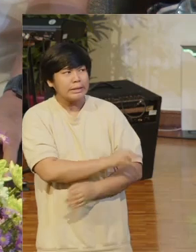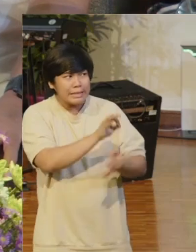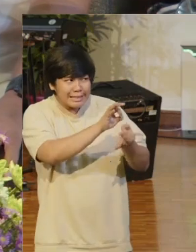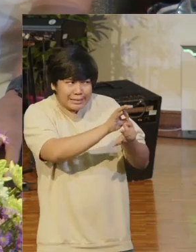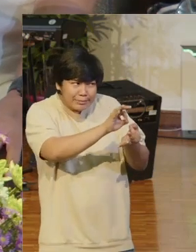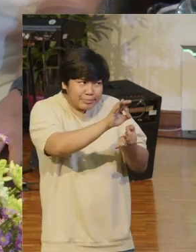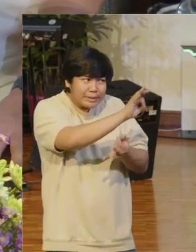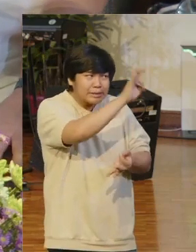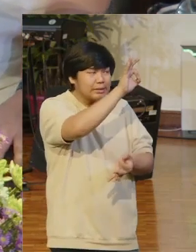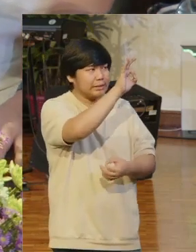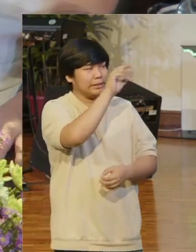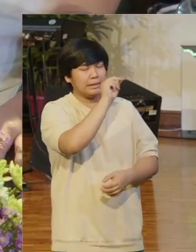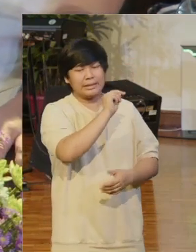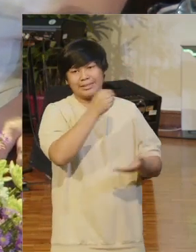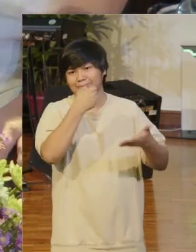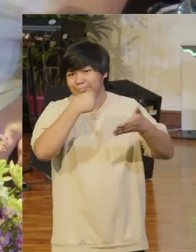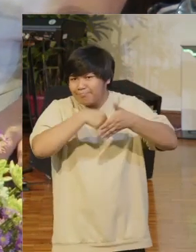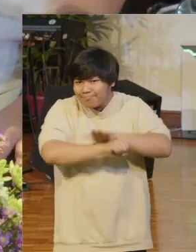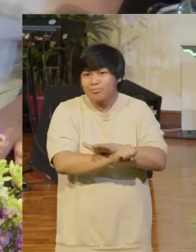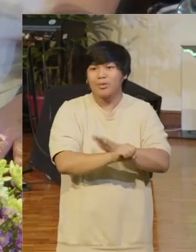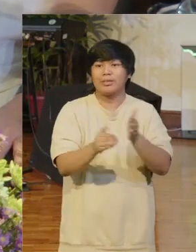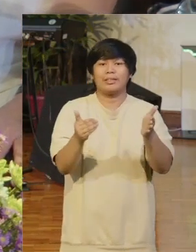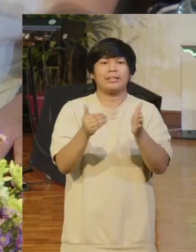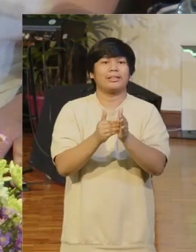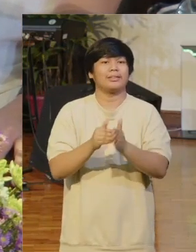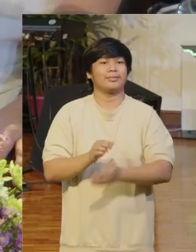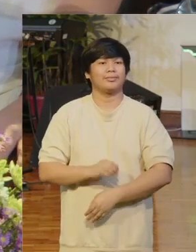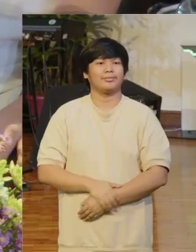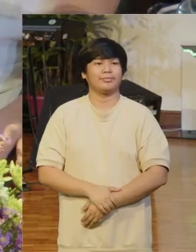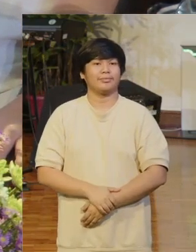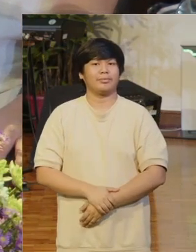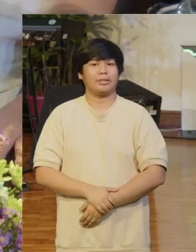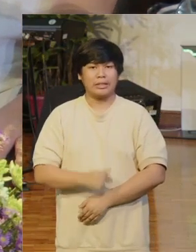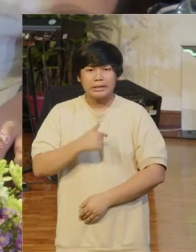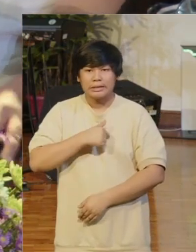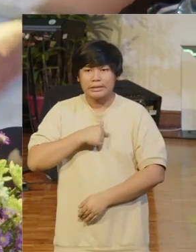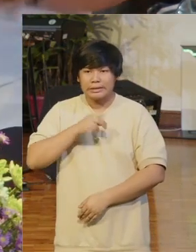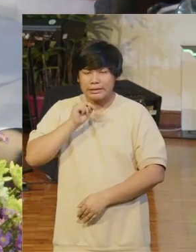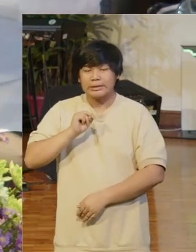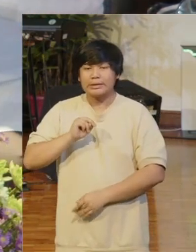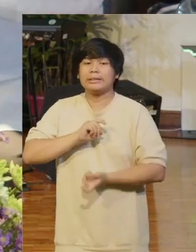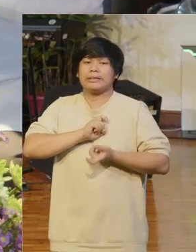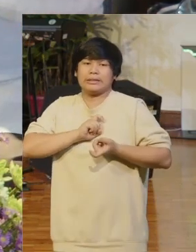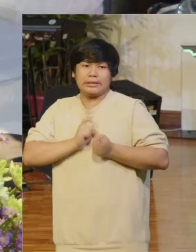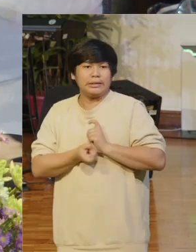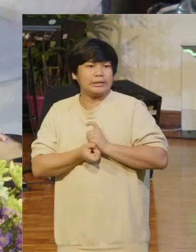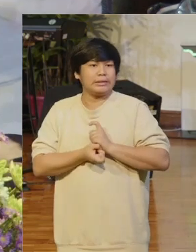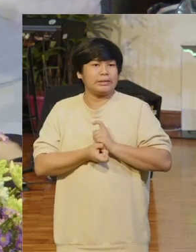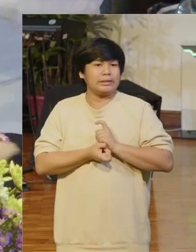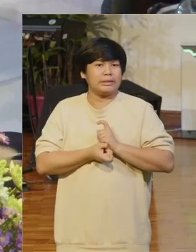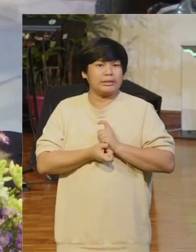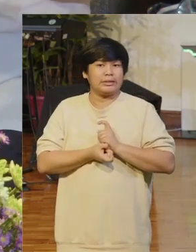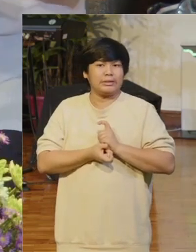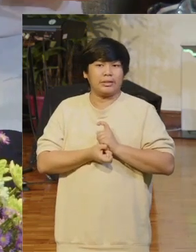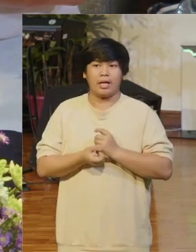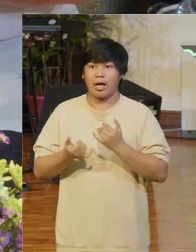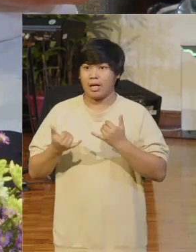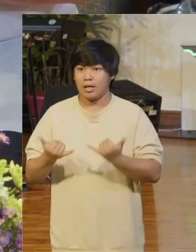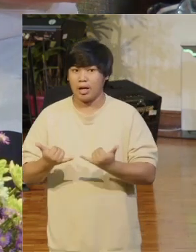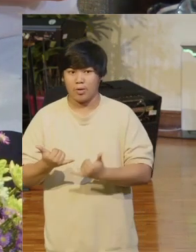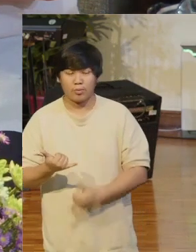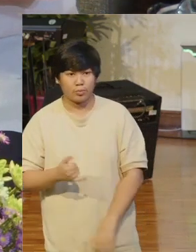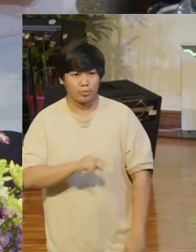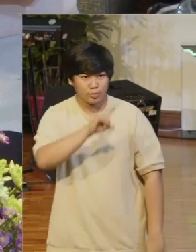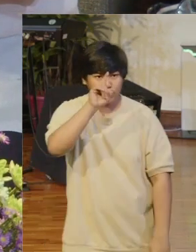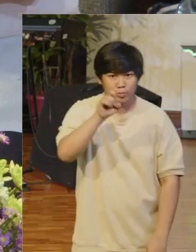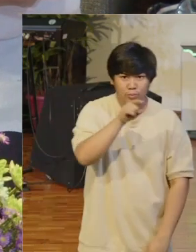spiritual. Spiritual birth. Rebirth. So, kayo ba nung pinanganak kayo,